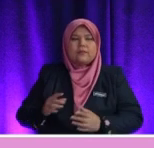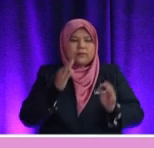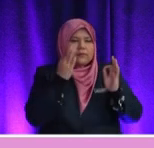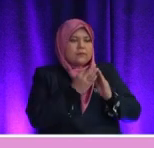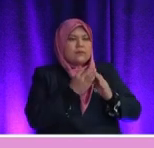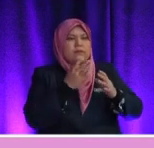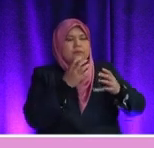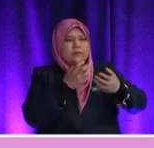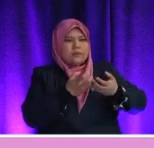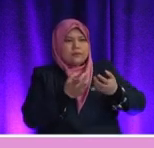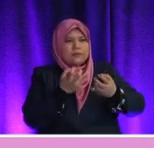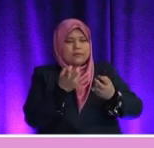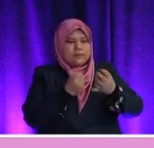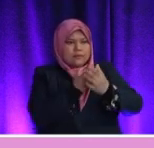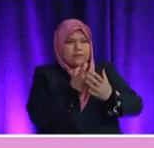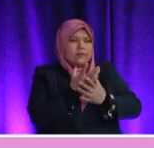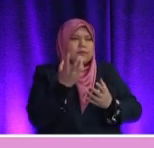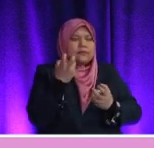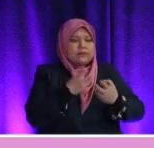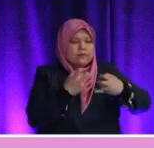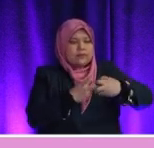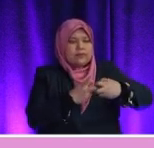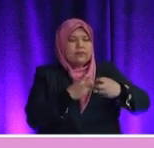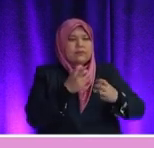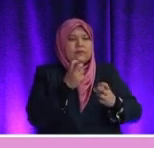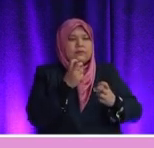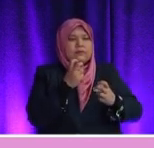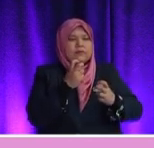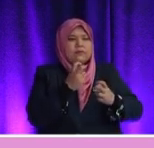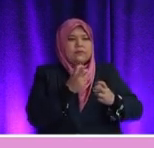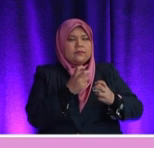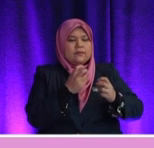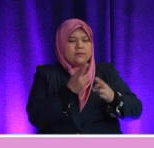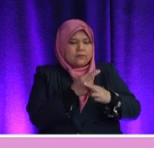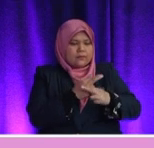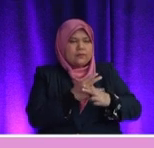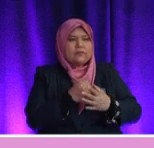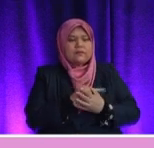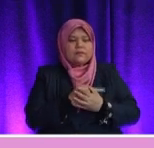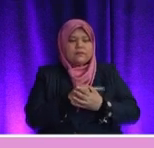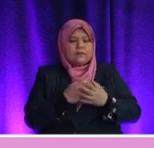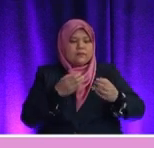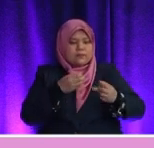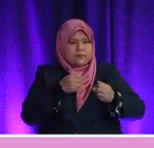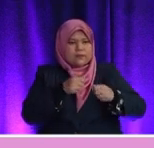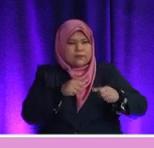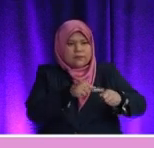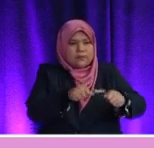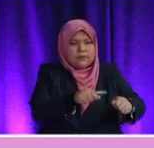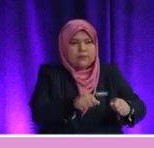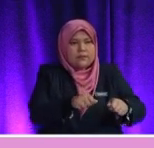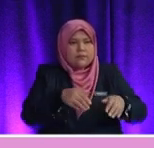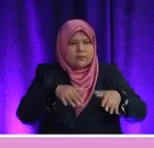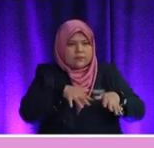Celine itu little fighter kita tengok dulu maksudnya sel elektrolitik adalah arus listrik yang mengalir